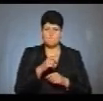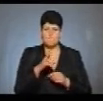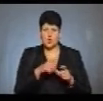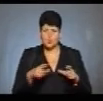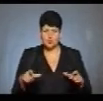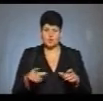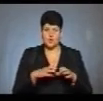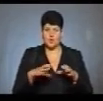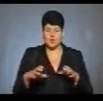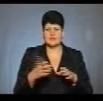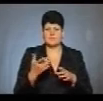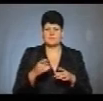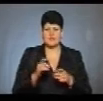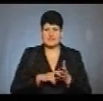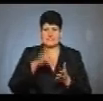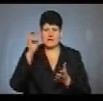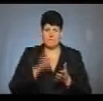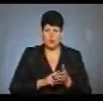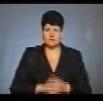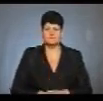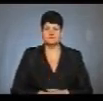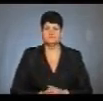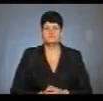вільні вправи і опорний стрибок.